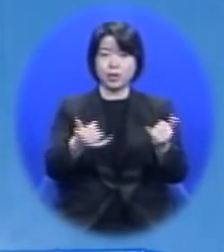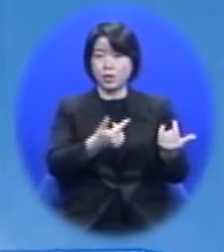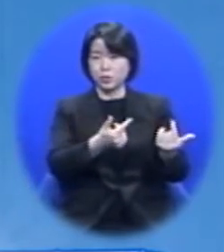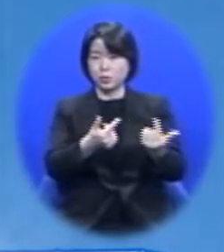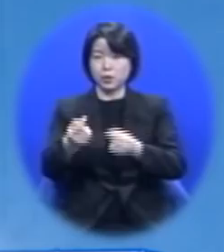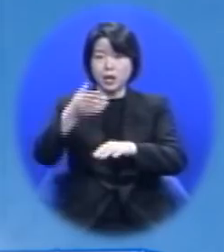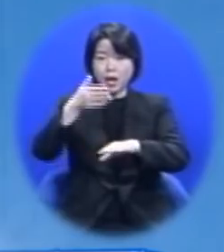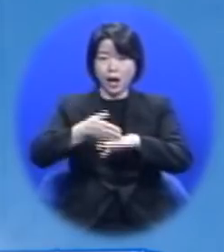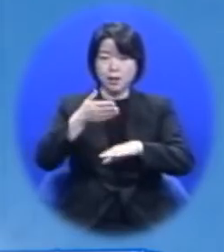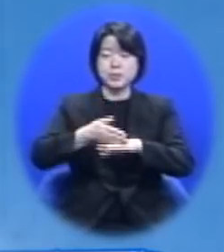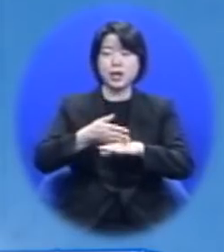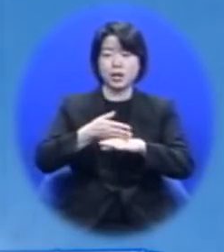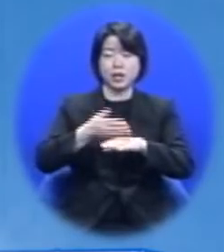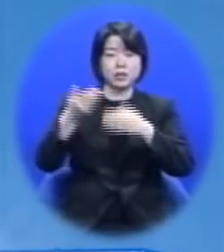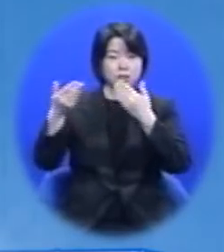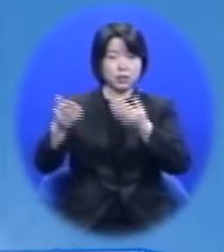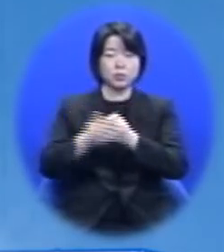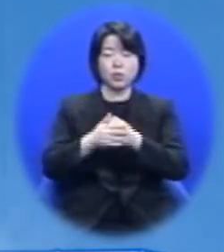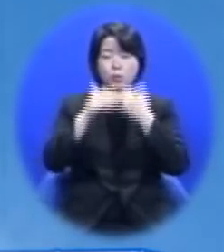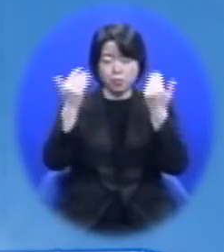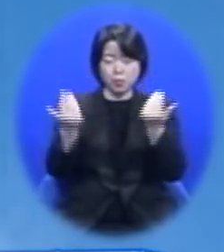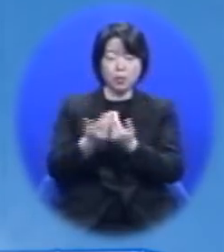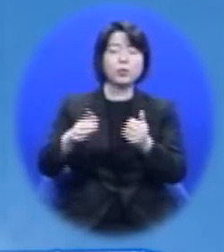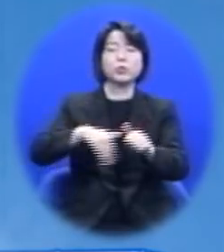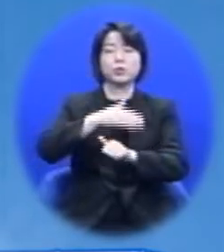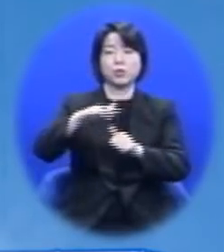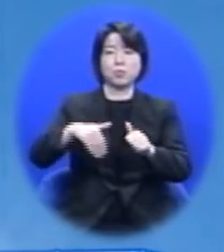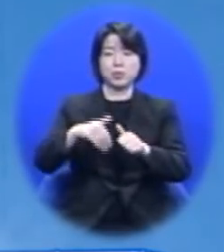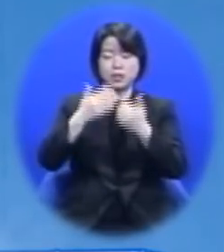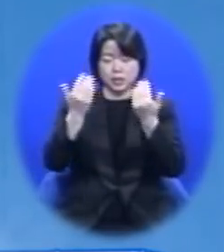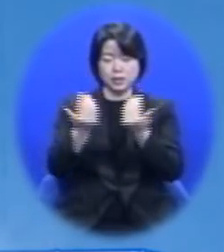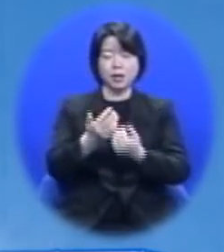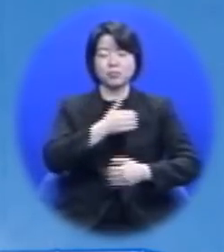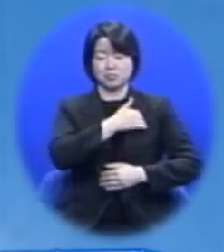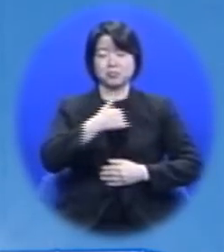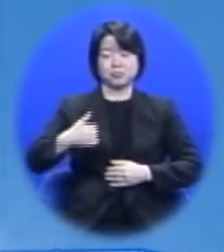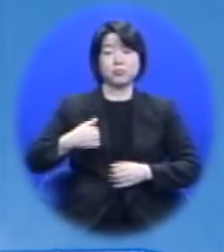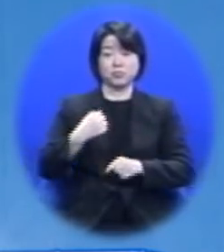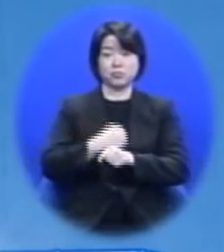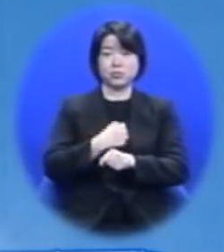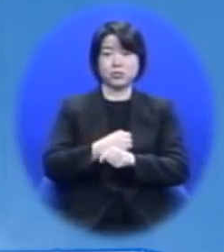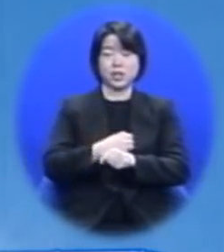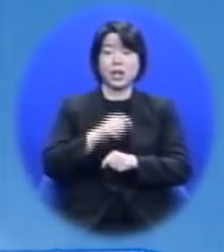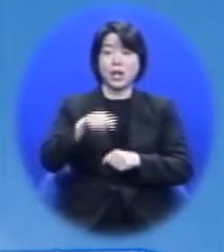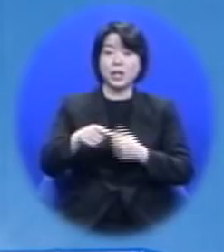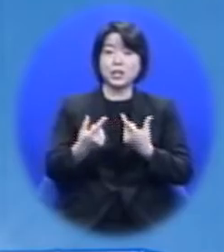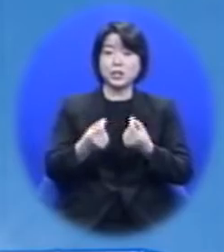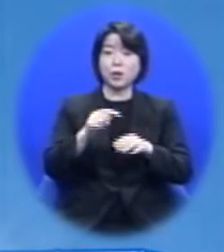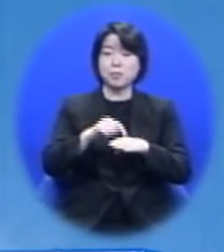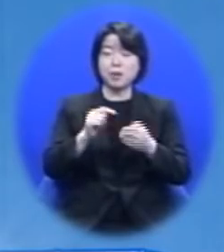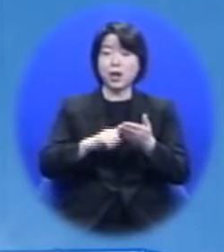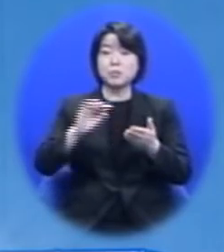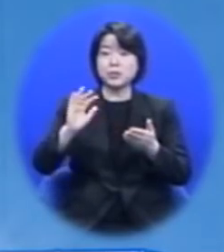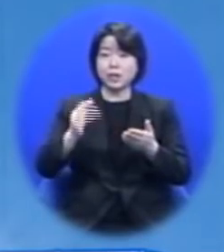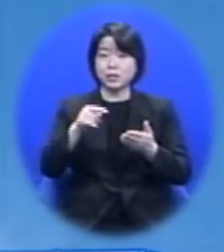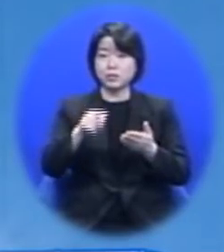다 고맙고 모든 형편이 다 만족스러운 이렇게 되는 걸 감사라고